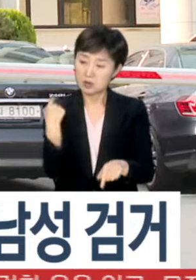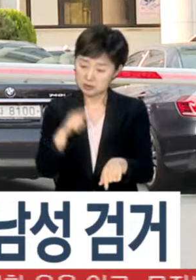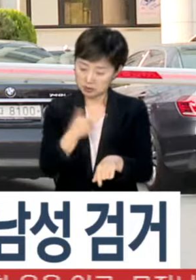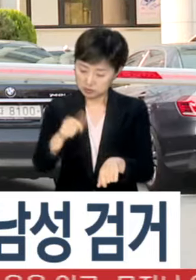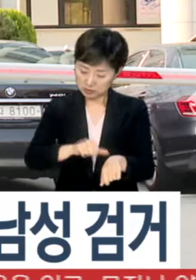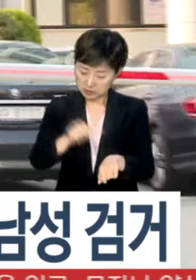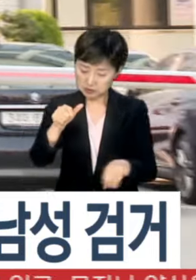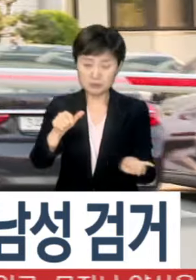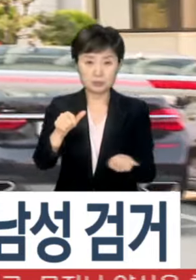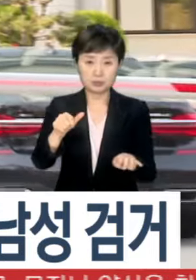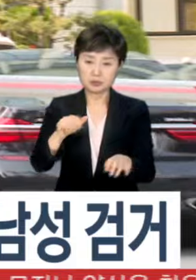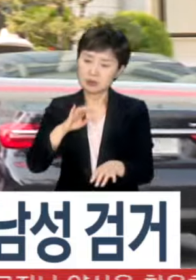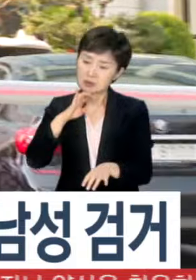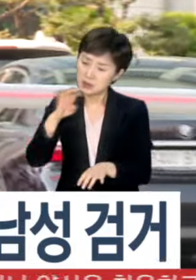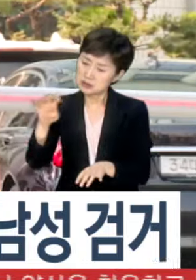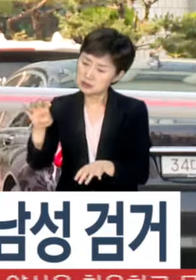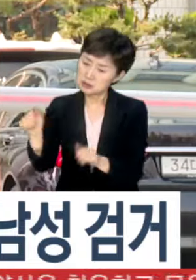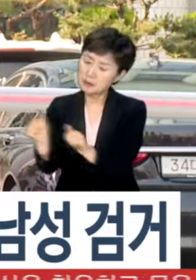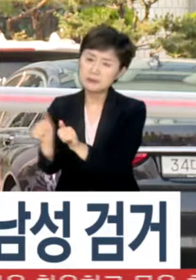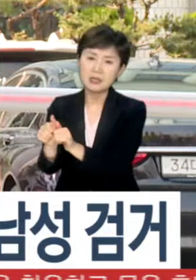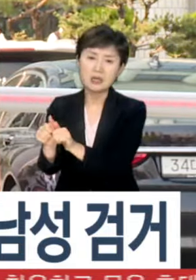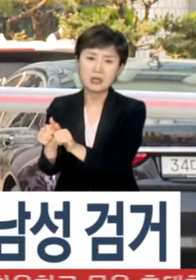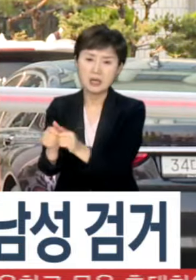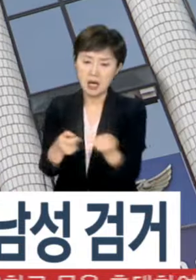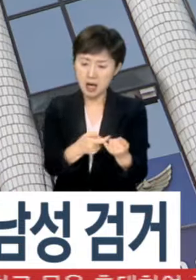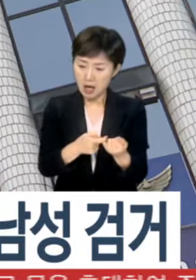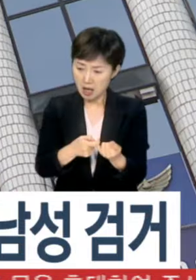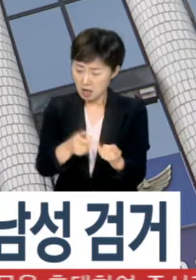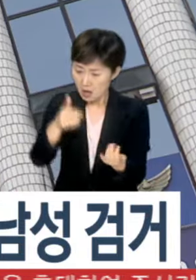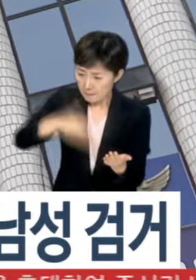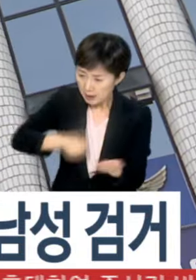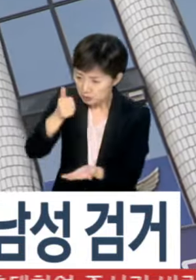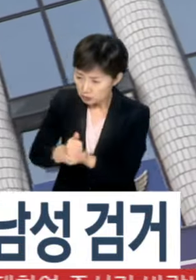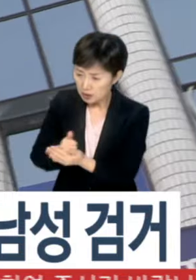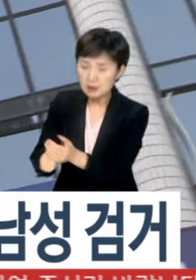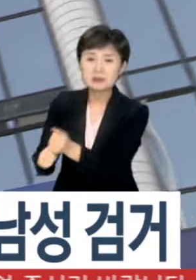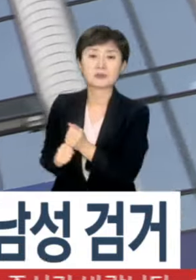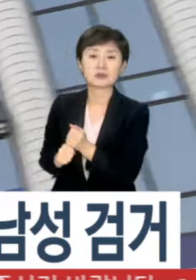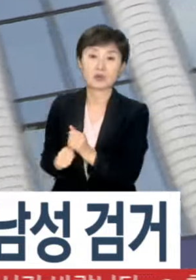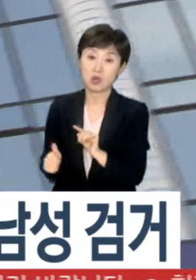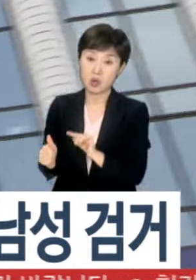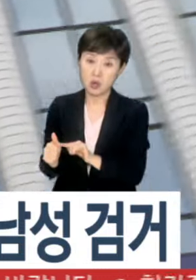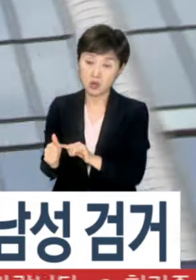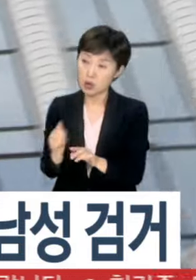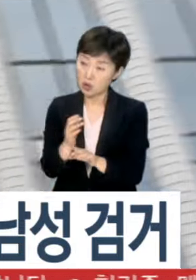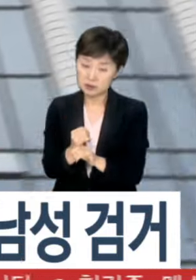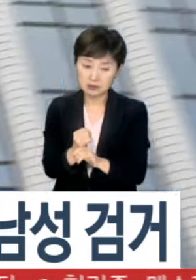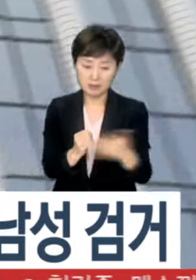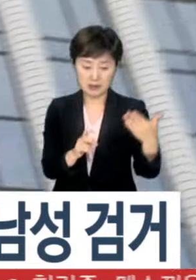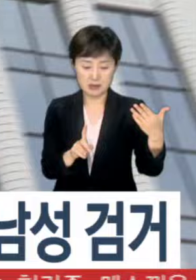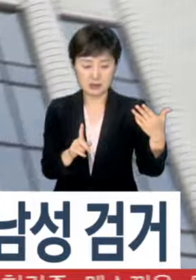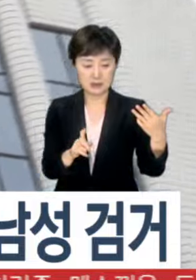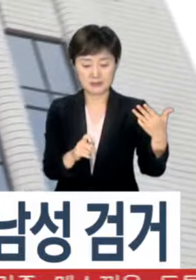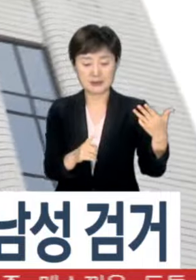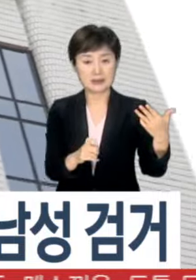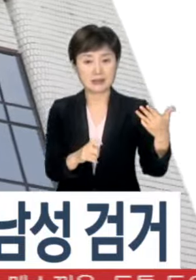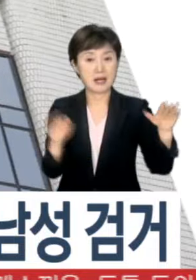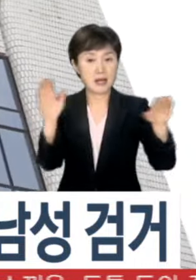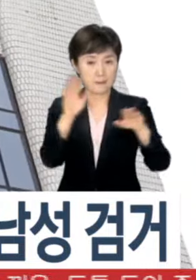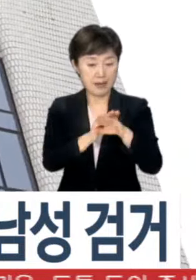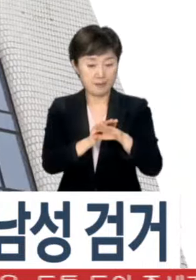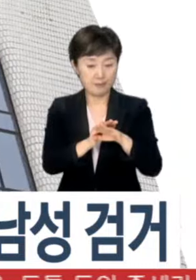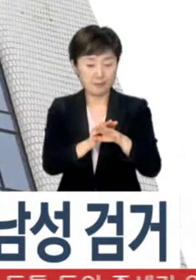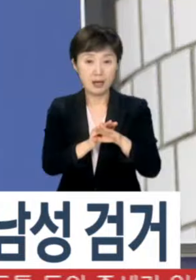30분 쯤 40대 남성를 납치 미수 혐의로 검거했습니다는 지난 10일 밤 9시 30분 쯤 야구